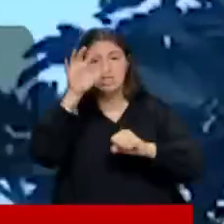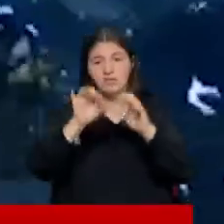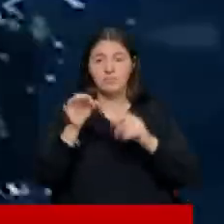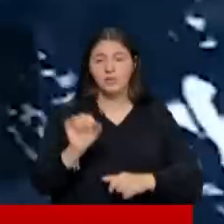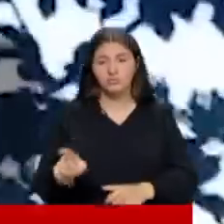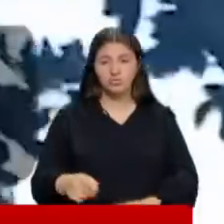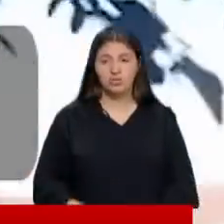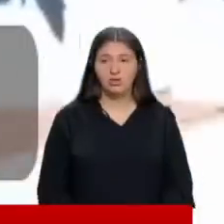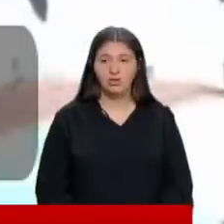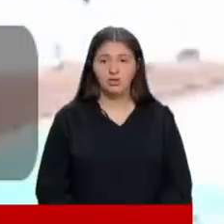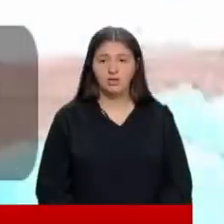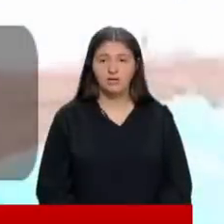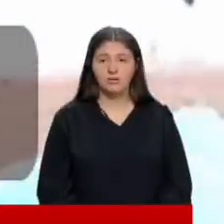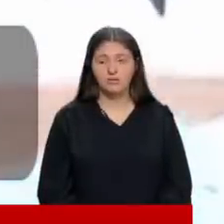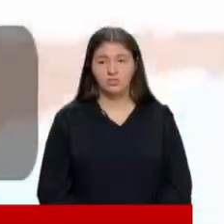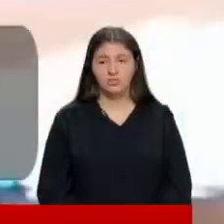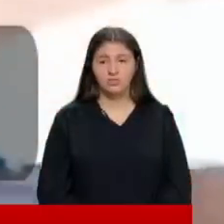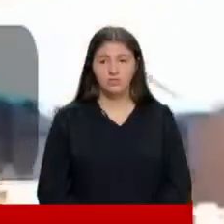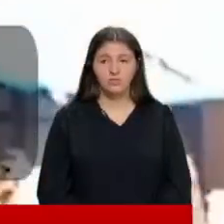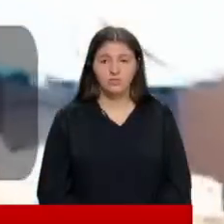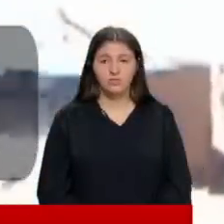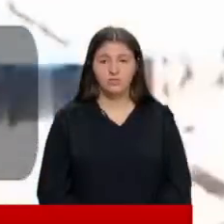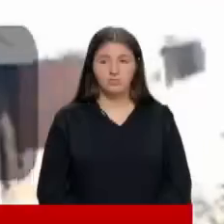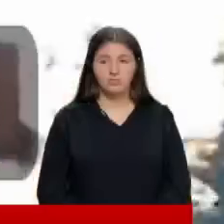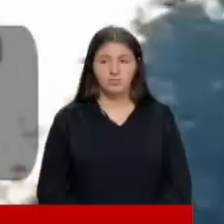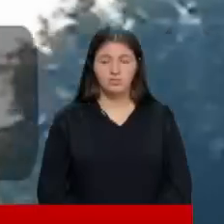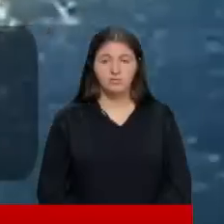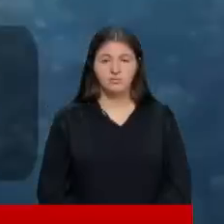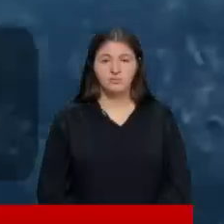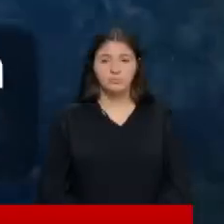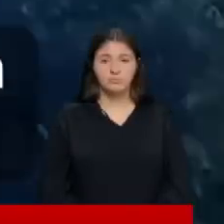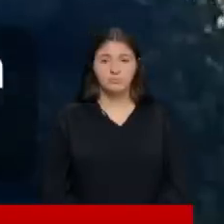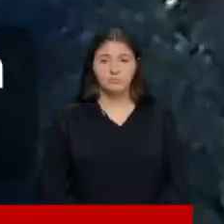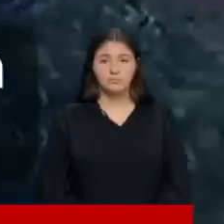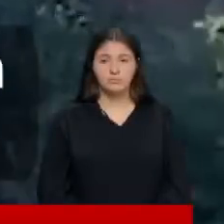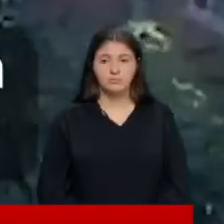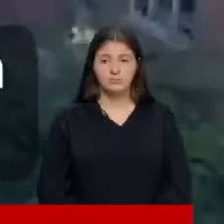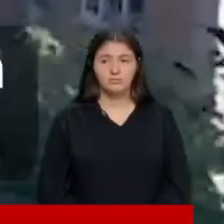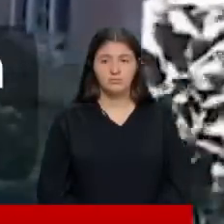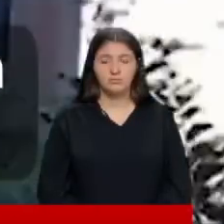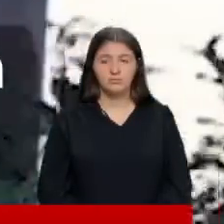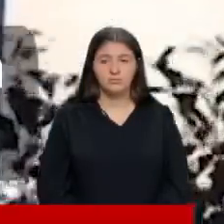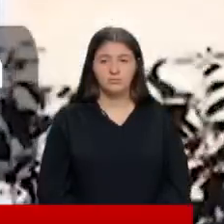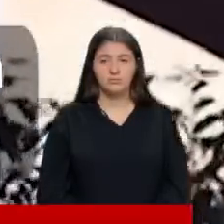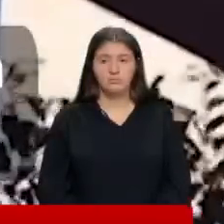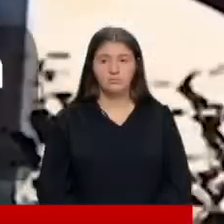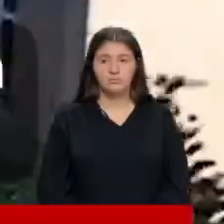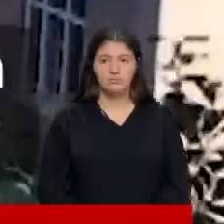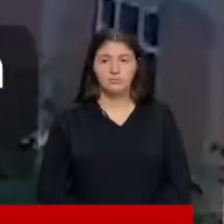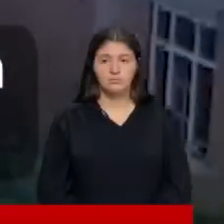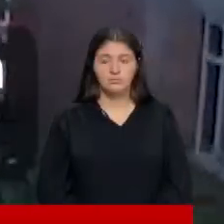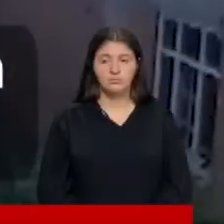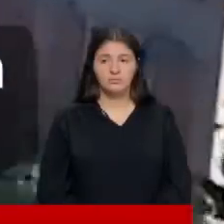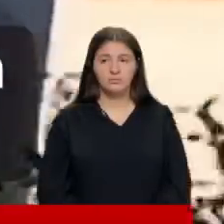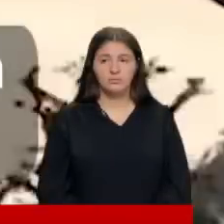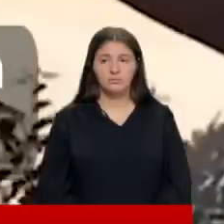ambulans çağırdık ambulans buraya geldi Doktorlar biz dediler buradan aşağı bunu indiremez bu riski alamaz burada düşer dedin dediler adamı